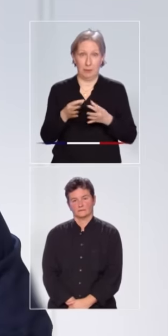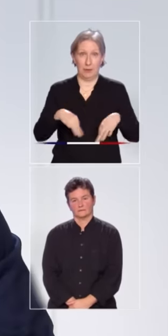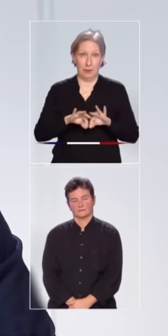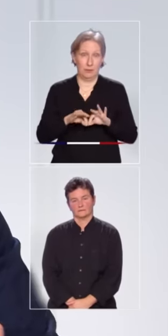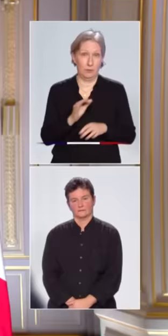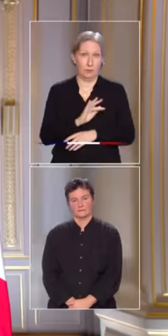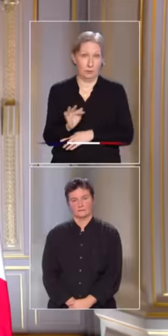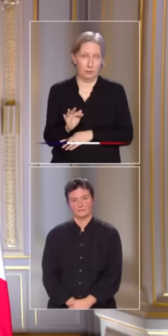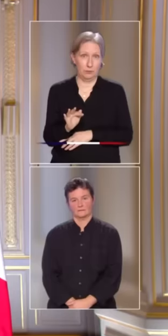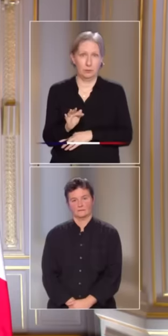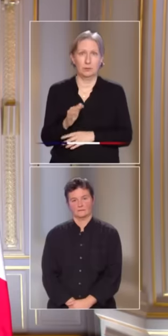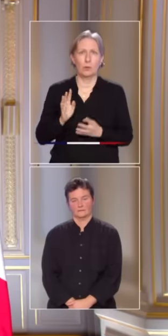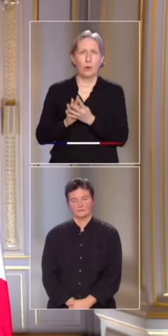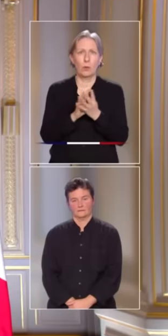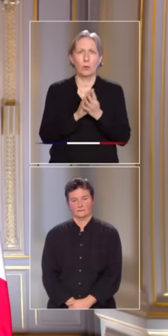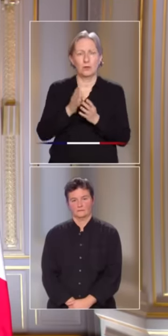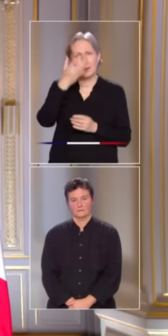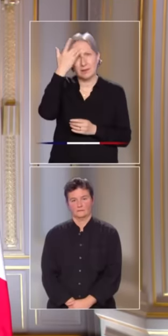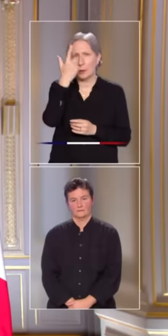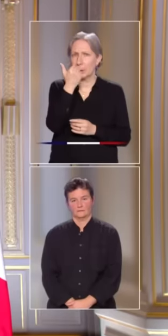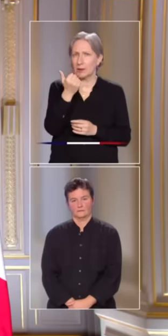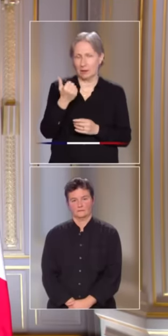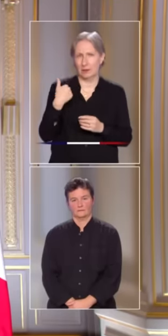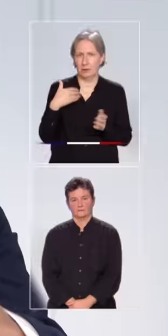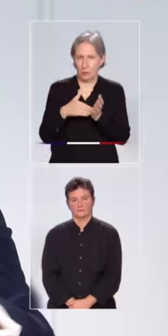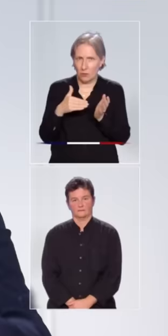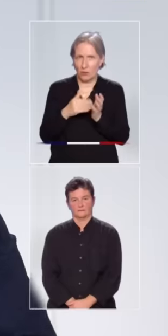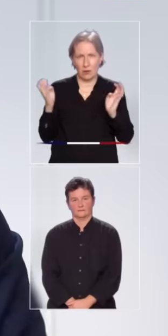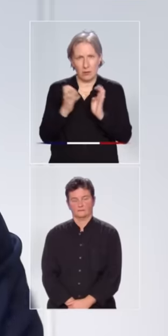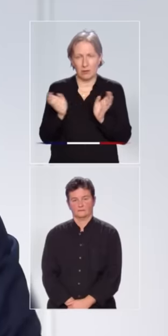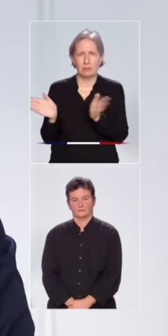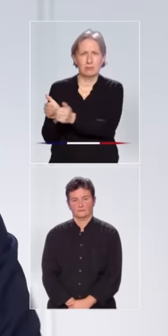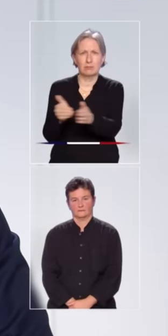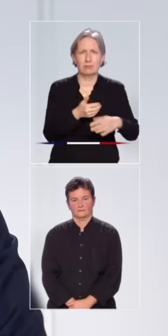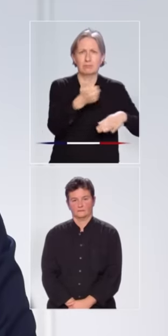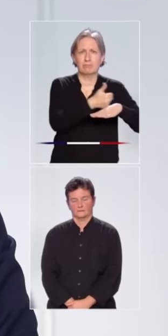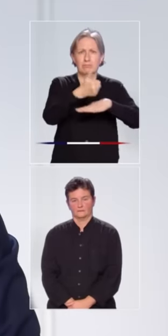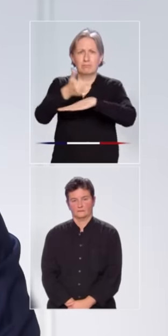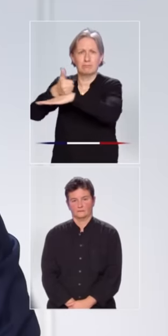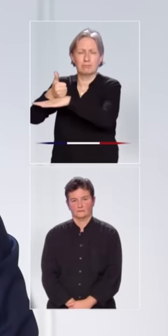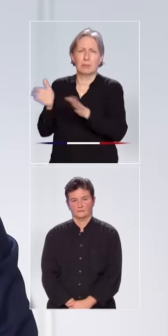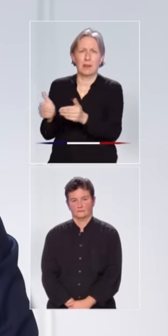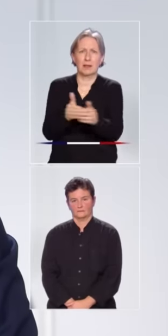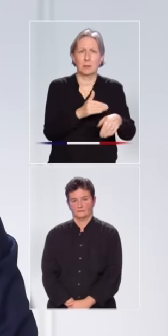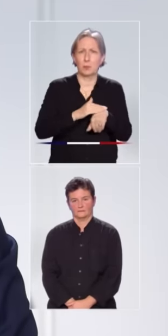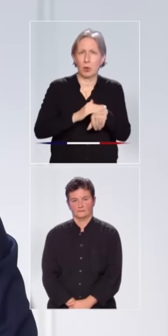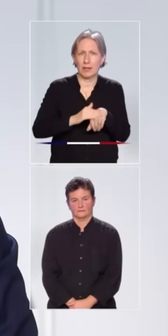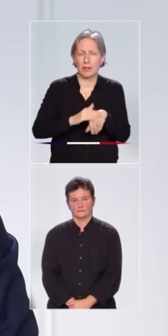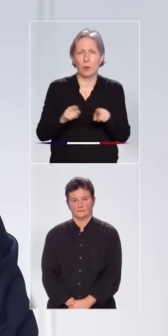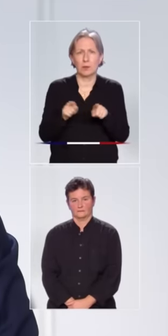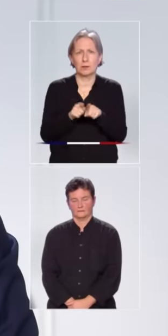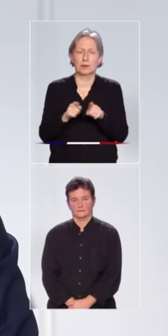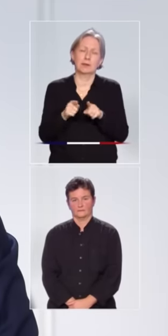début. Les rencontres de Saint-Denis que j'ai menées, je l'ai encore fait en voyant tous les chefs de parti et les présidents des assemblées